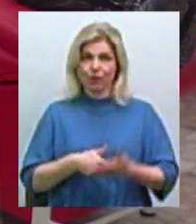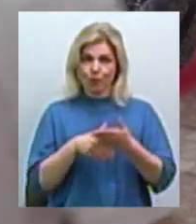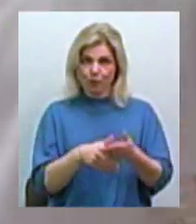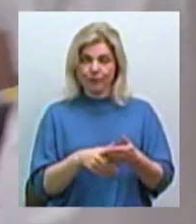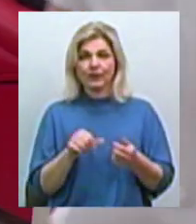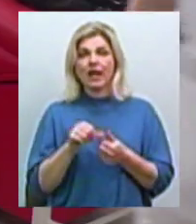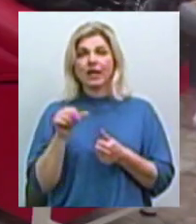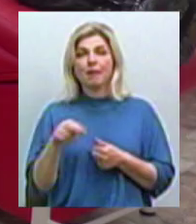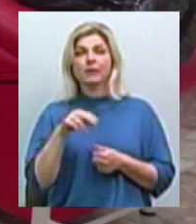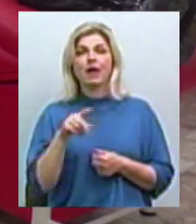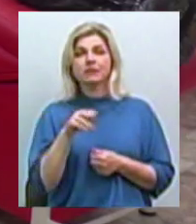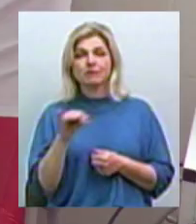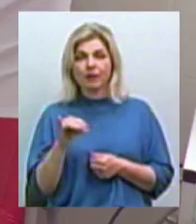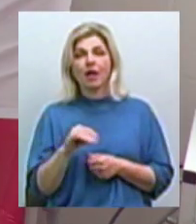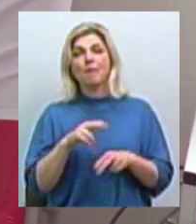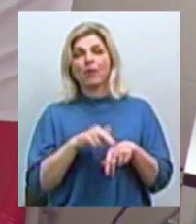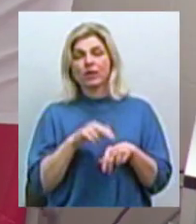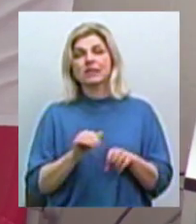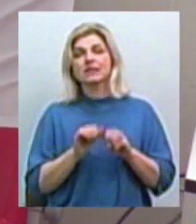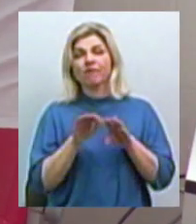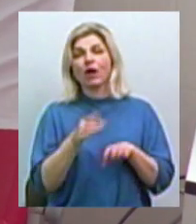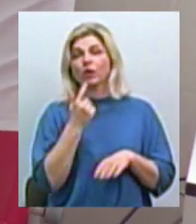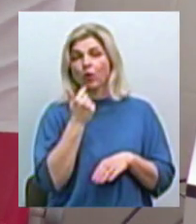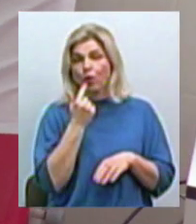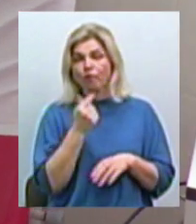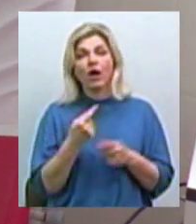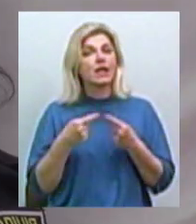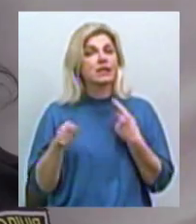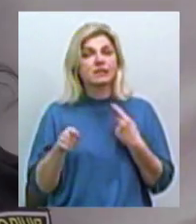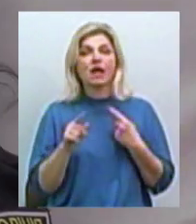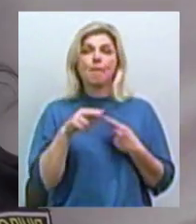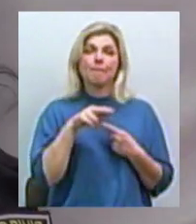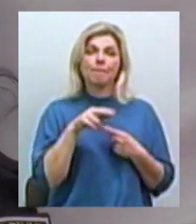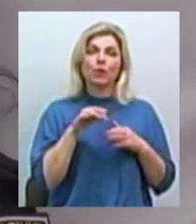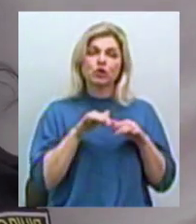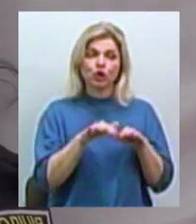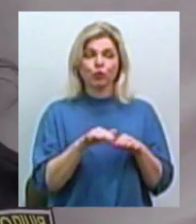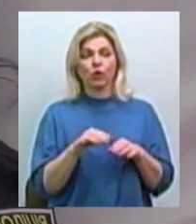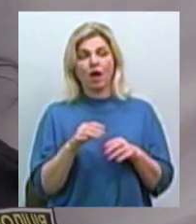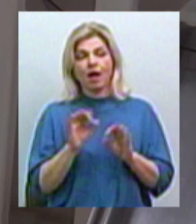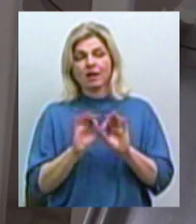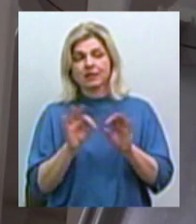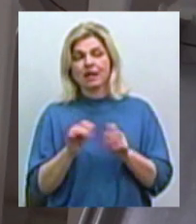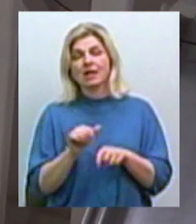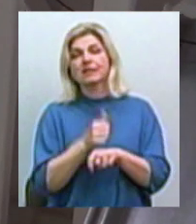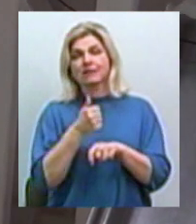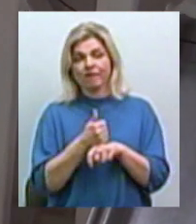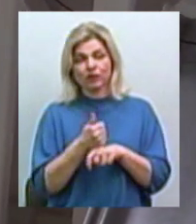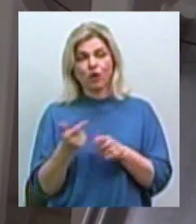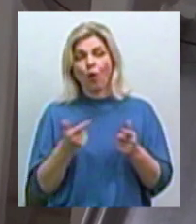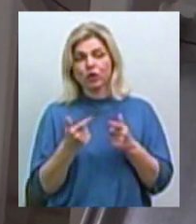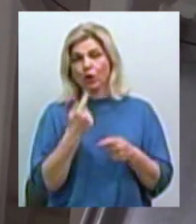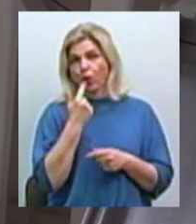плазми, в рамках акції поліцейські також здавали кров. В чому різниця між процедурами, розповів завідуючий відділом заготівлі